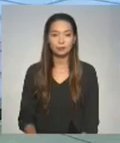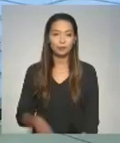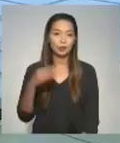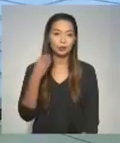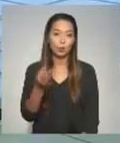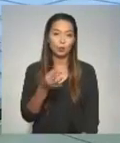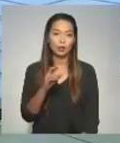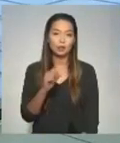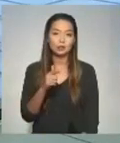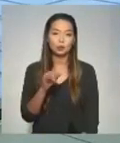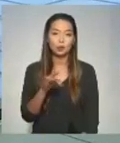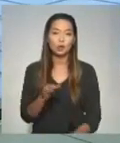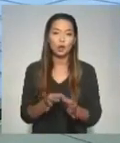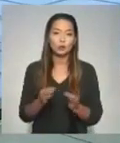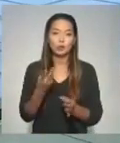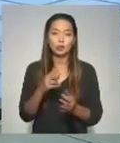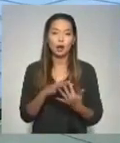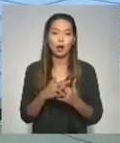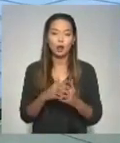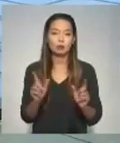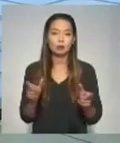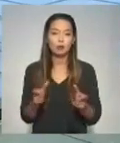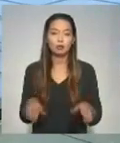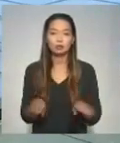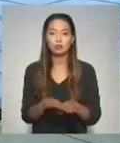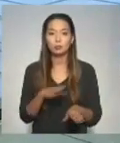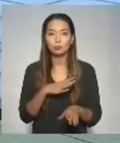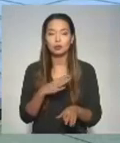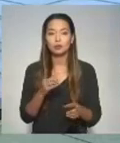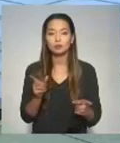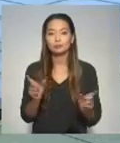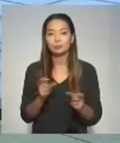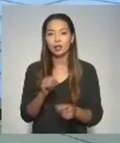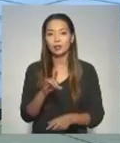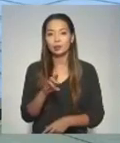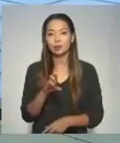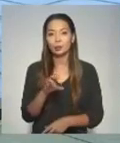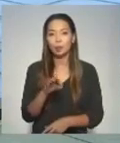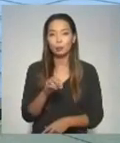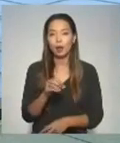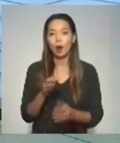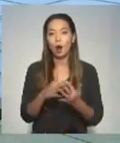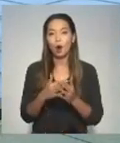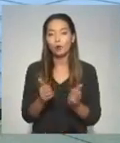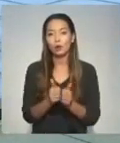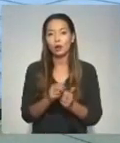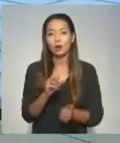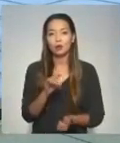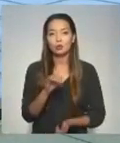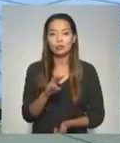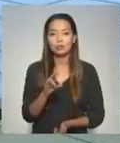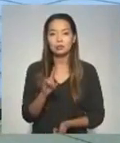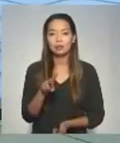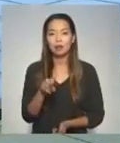Түркістан облысындағы Қазығұрт ауданында екі ауыл карантинге жабылды. Шектеу шаралары Алтынтөбе ауылдық округіне қарасты Қаржан және